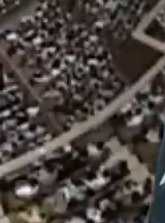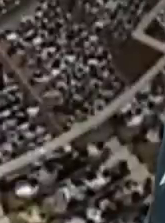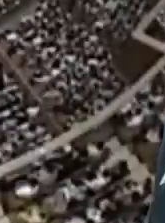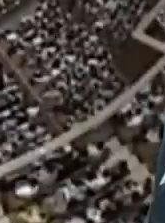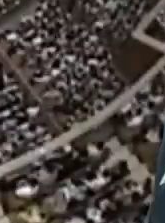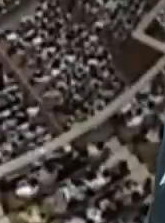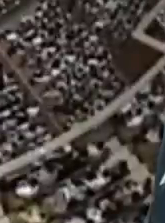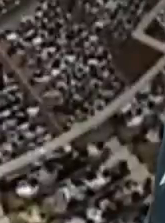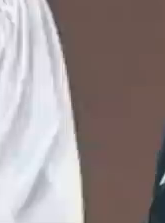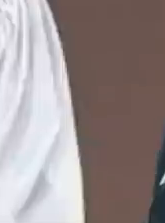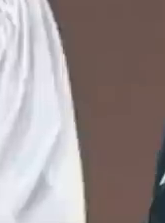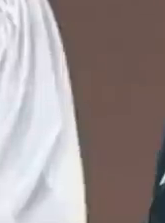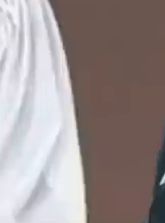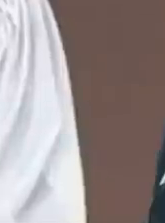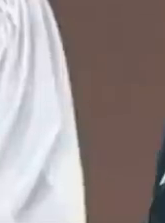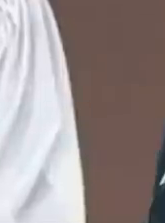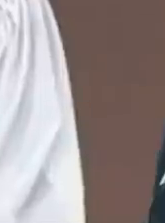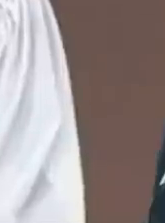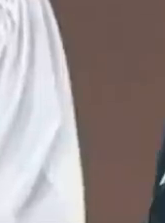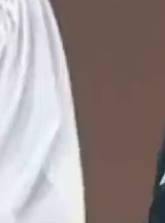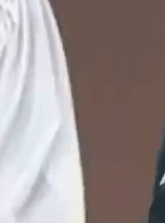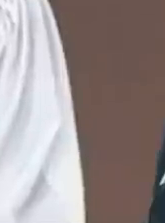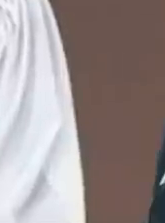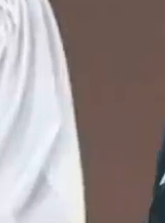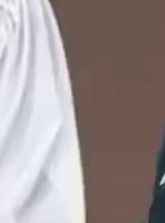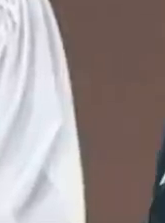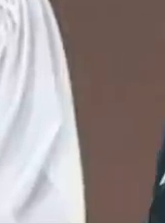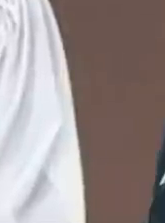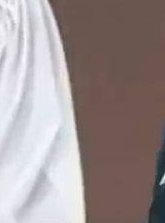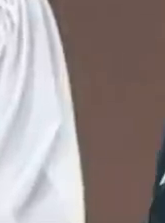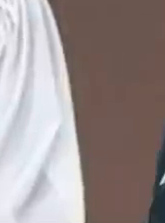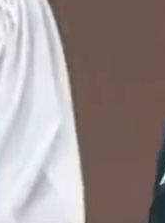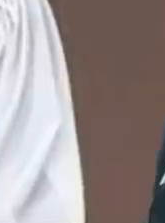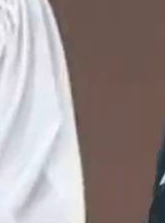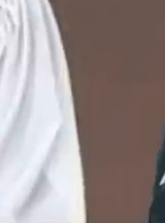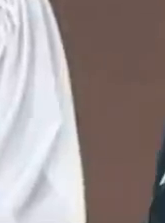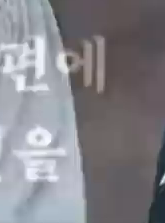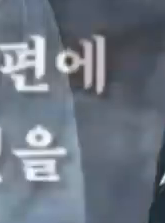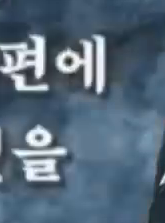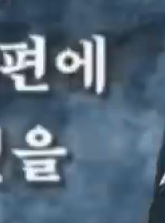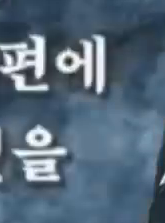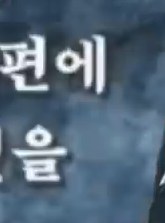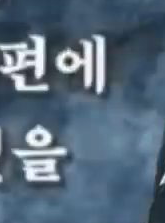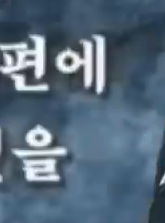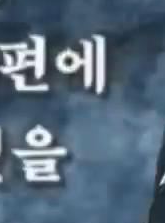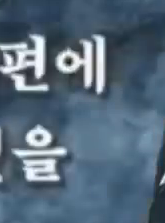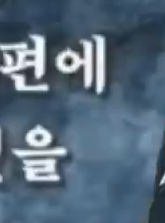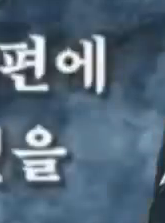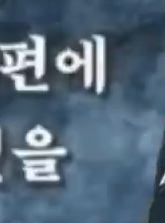은혜받으실 하나님의 말씀은 골로새서 3장 1절에서 11절입니다